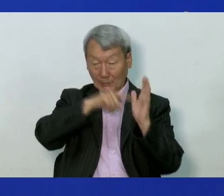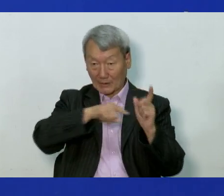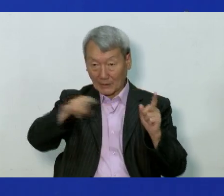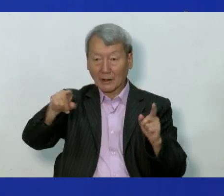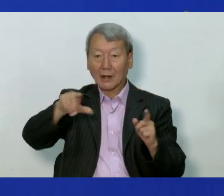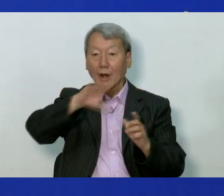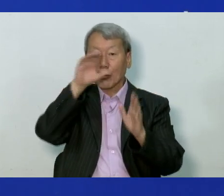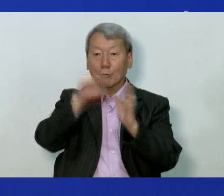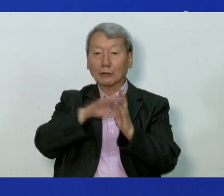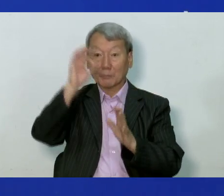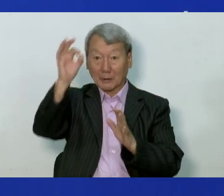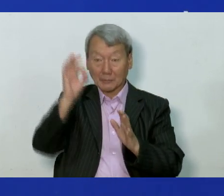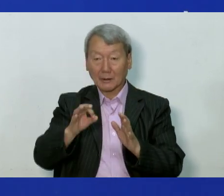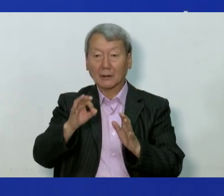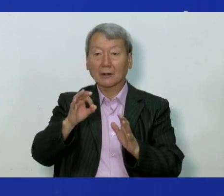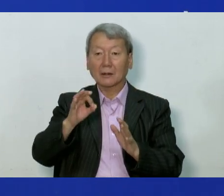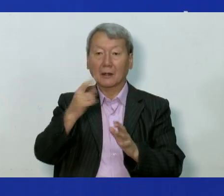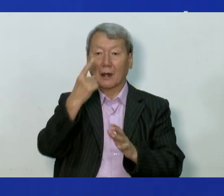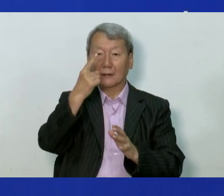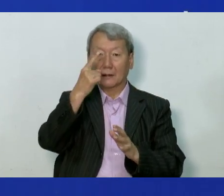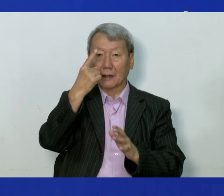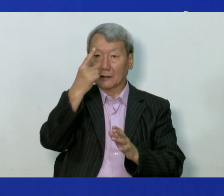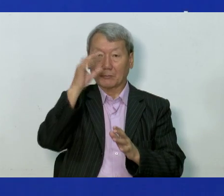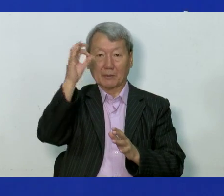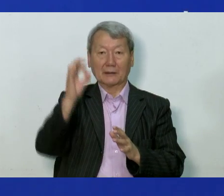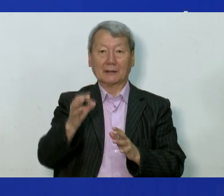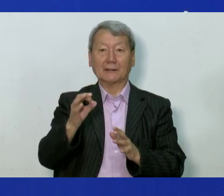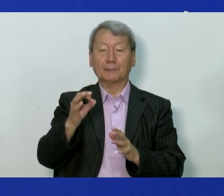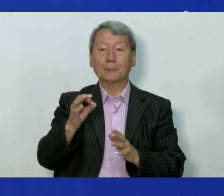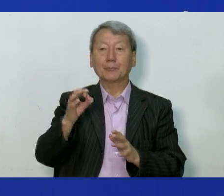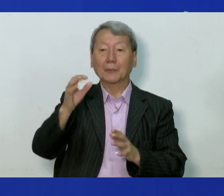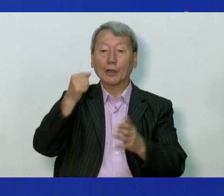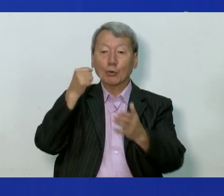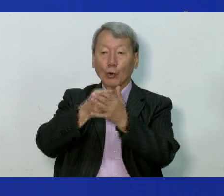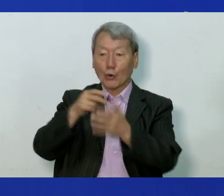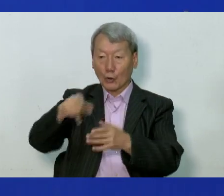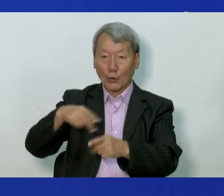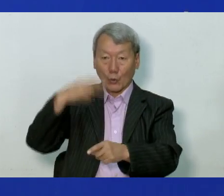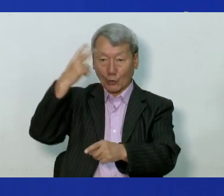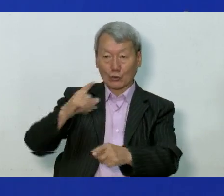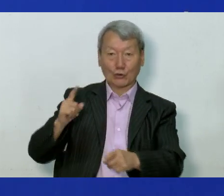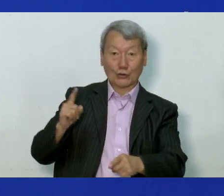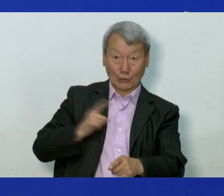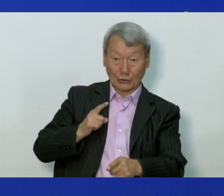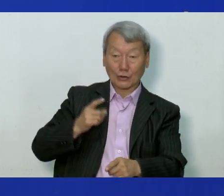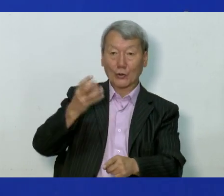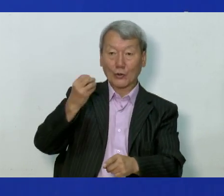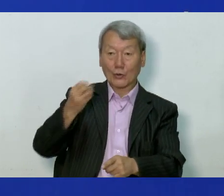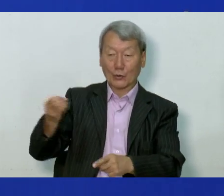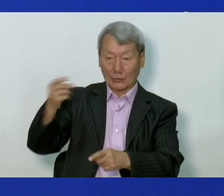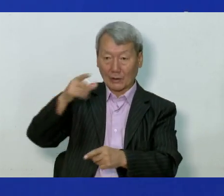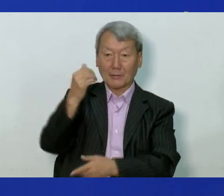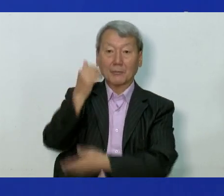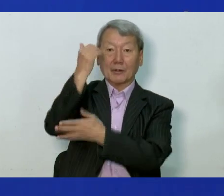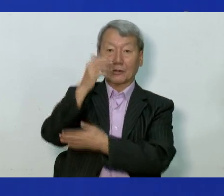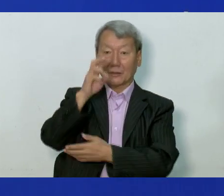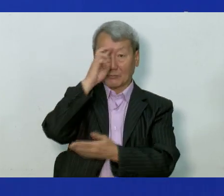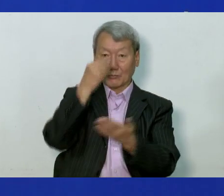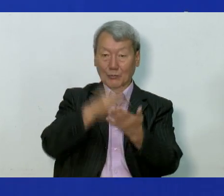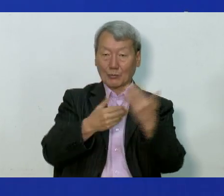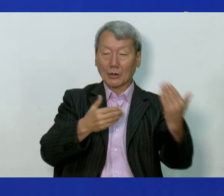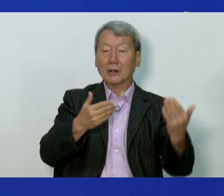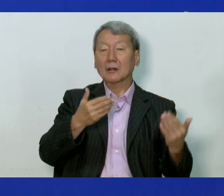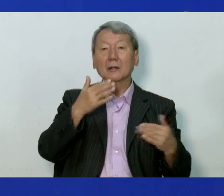льготного периода процентная ставка 1%. До конца года ожидается привлечь средства на поддержку бюджета